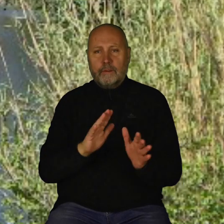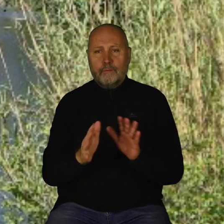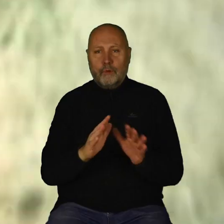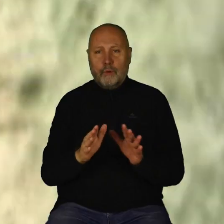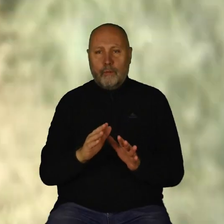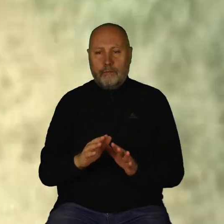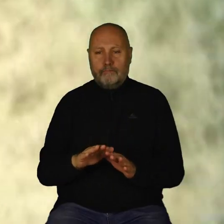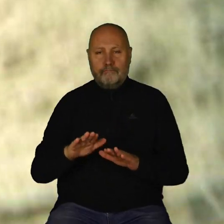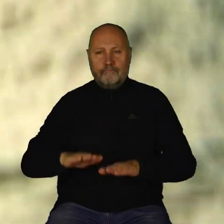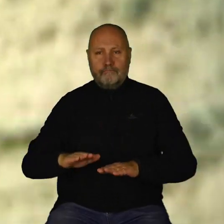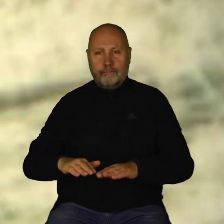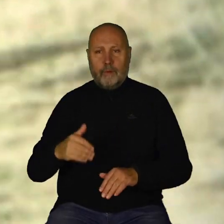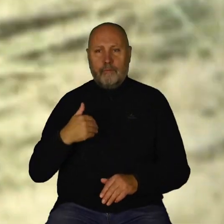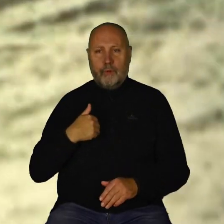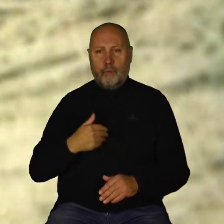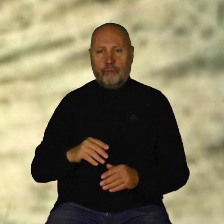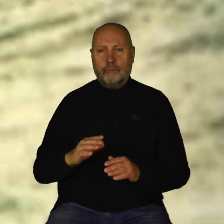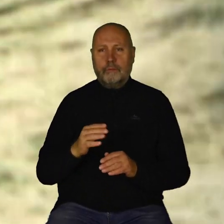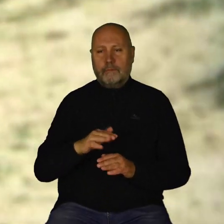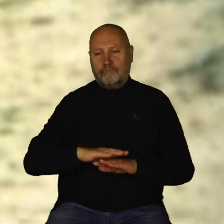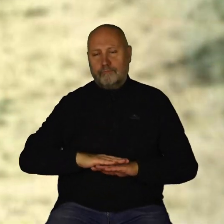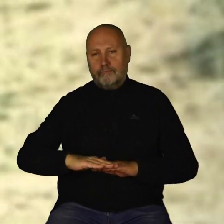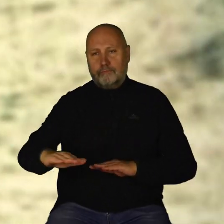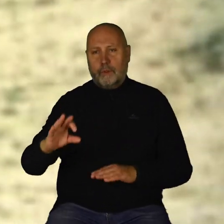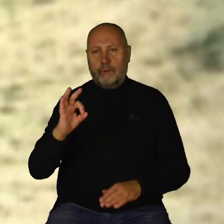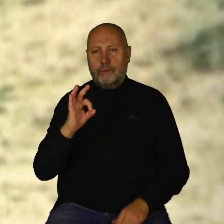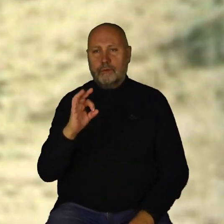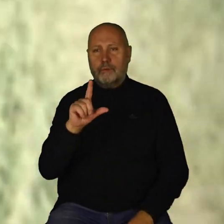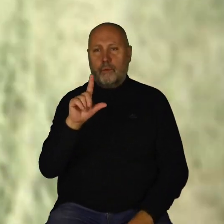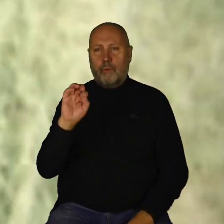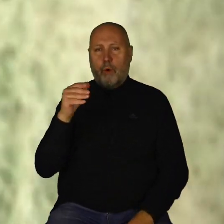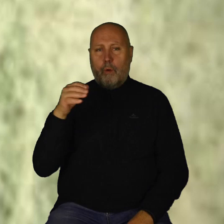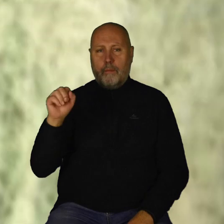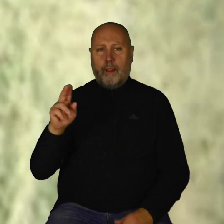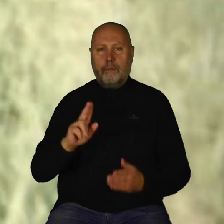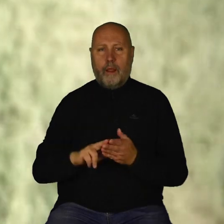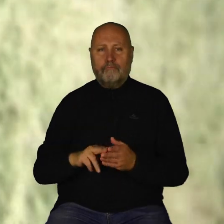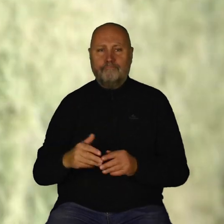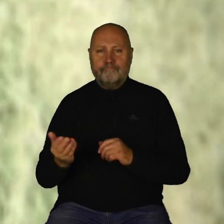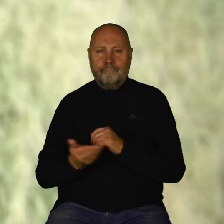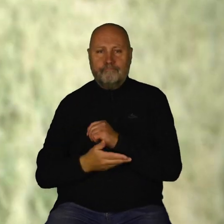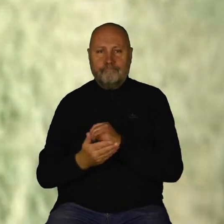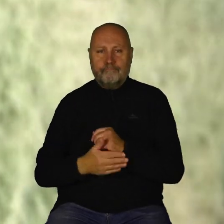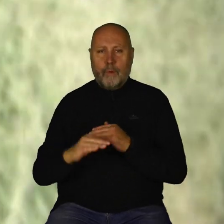dni innym sposobem roszenia było słanie słomy na